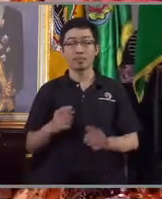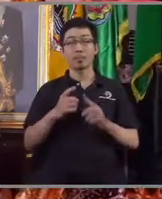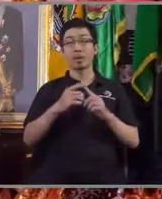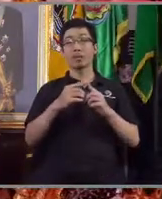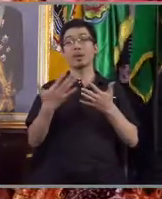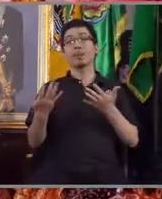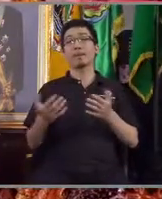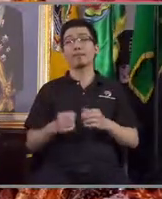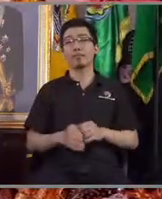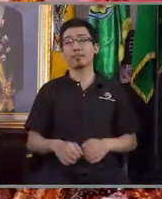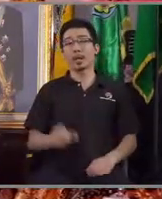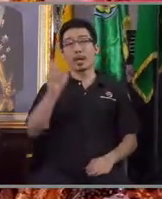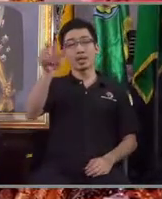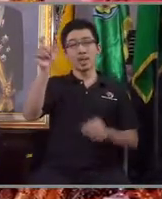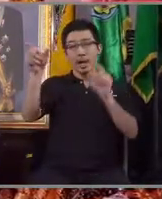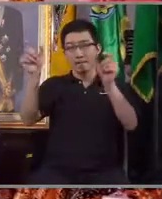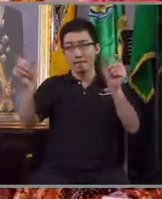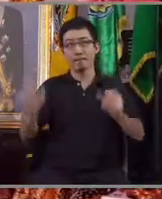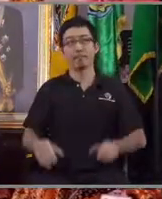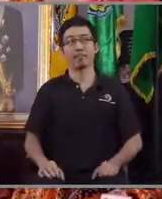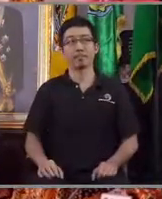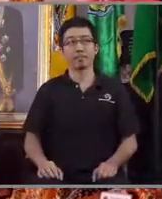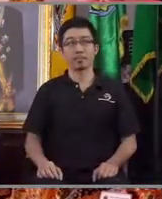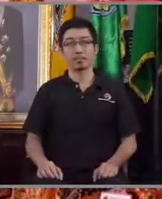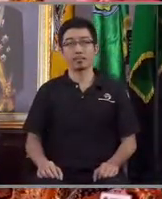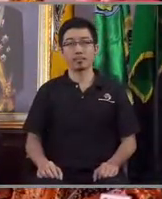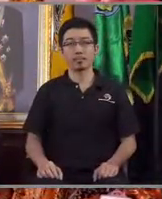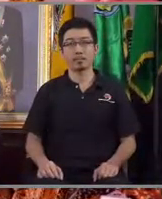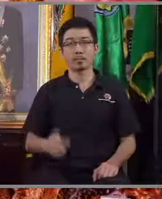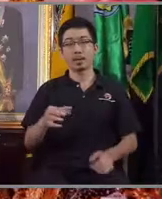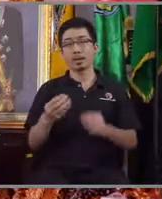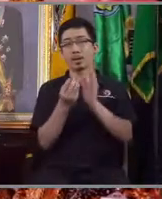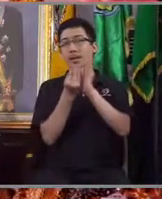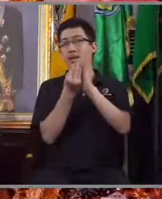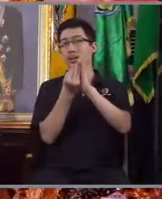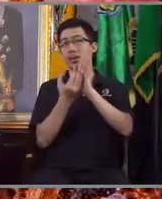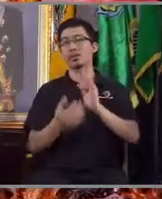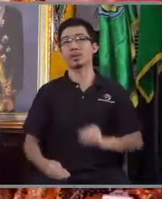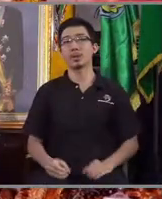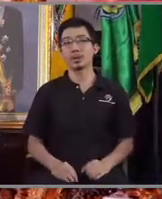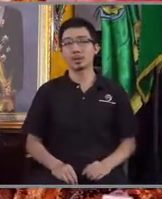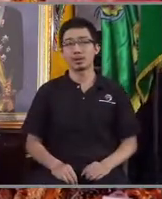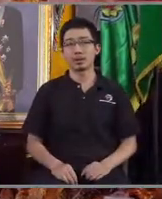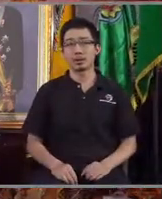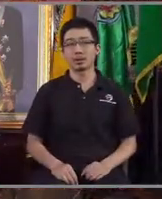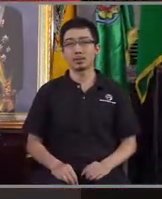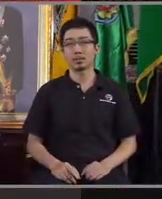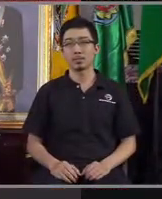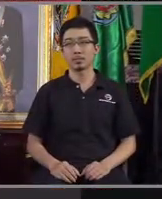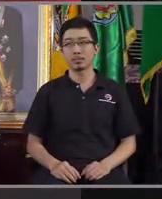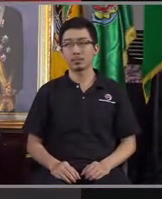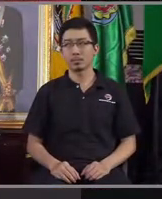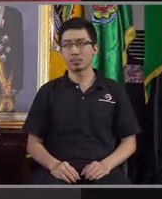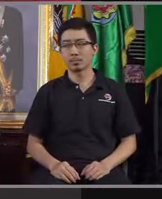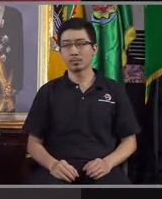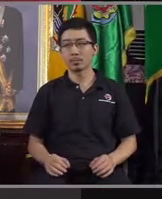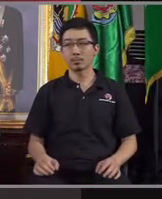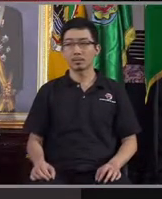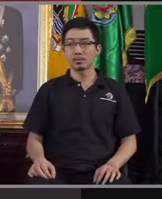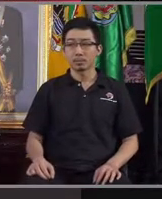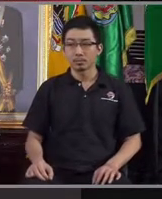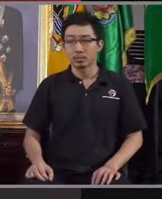SDM. Selanjutnya ada ya. Yang kedua adalah ekonomi. Dan yang ketiga adalah lingkungan hidup dan